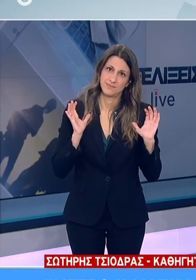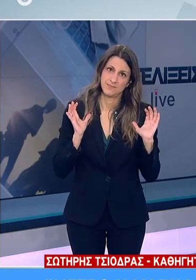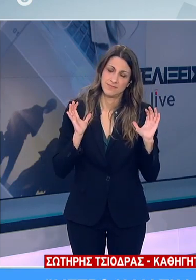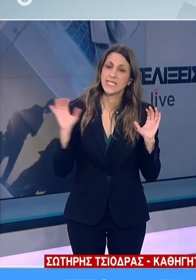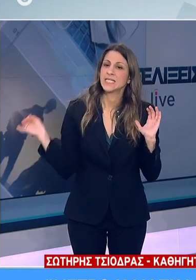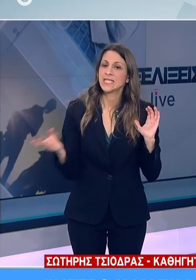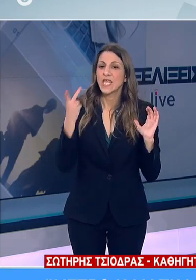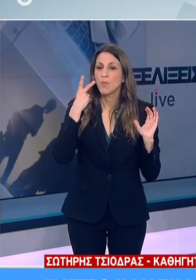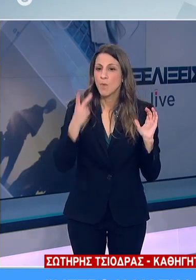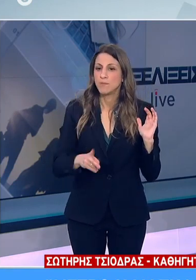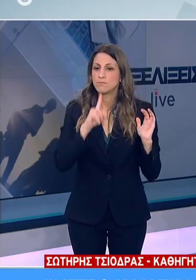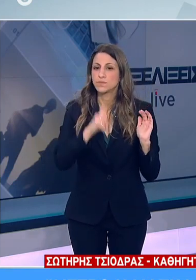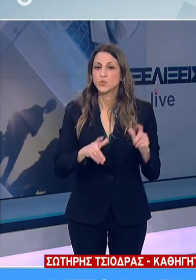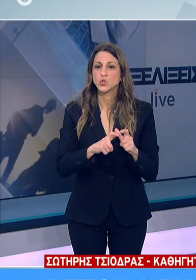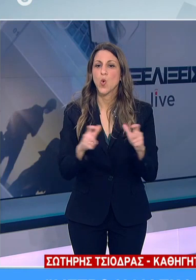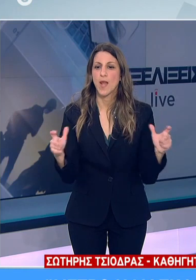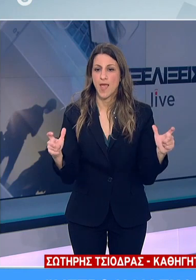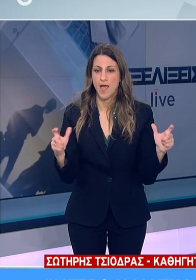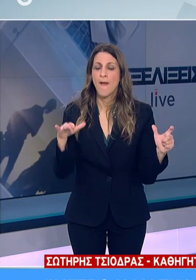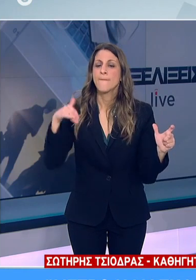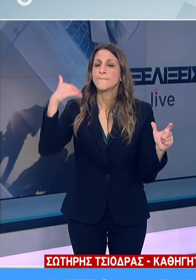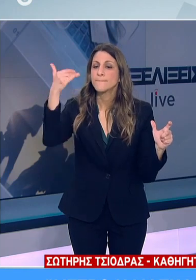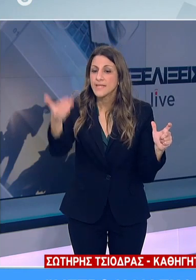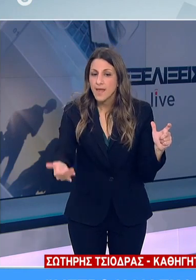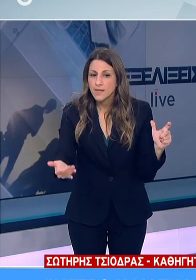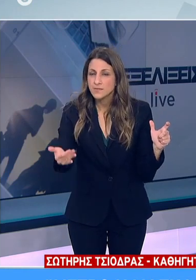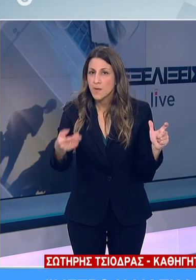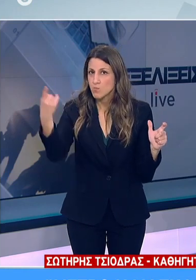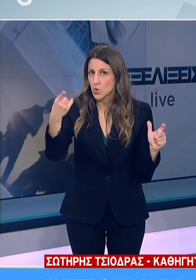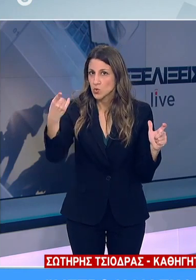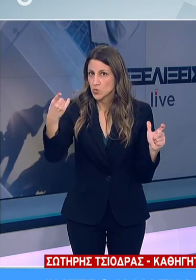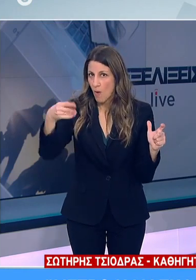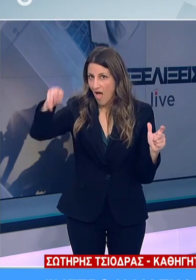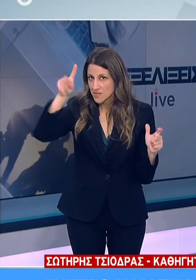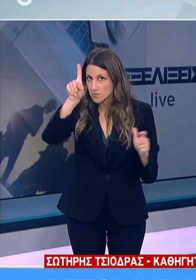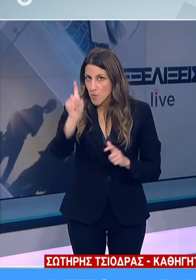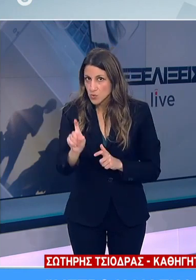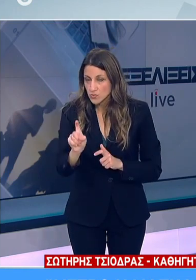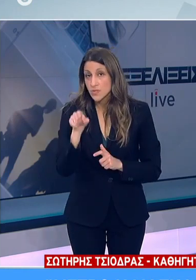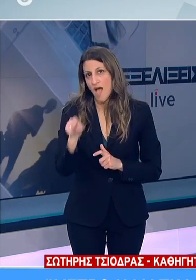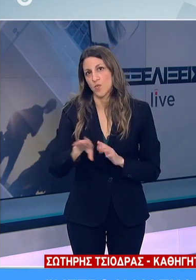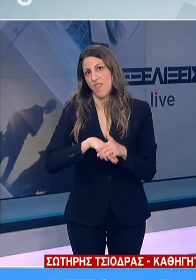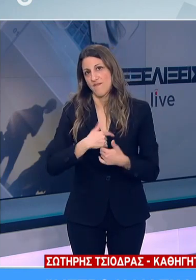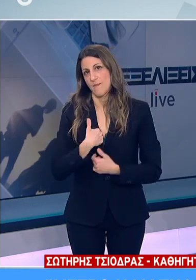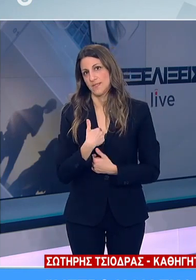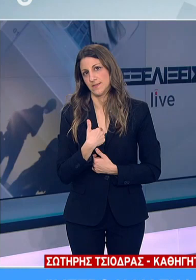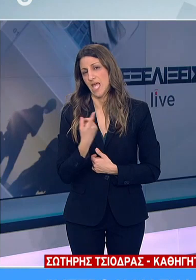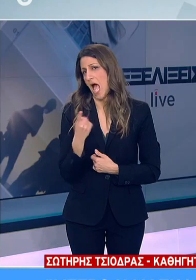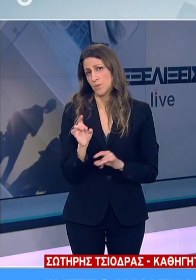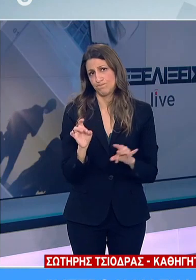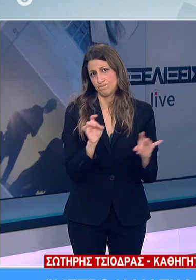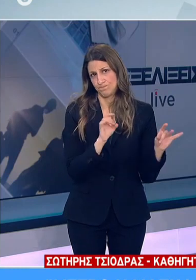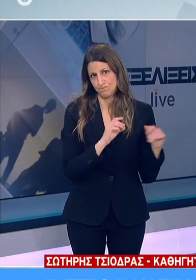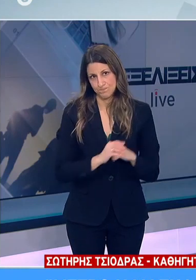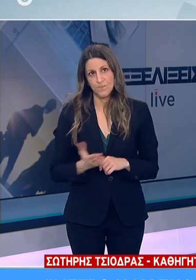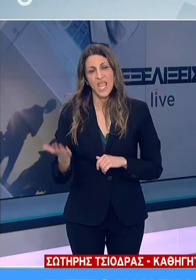συστήματος υγείας, σε ευπαθείς ομάδες που θα είναι σε αυτόν τον περίγυρο. Το είπα και προηγουμένως. Δεν θέλω να επαναλαμβάνω τα ίδια πράγματα. Κυρία Παπαδομαρκάκη